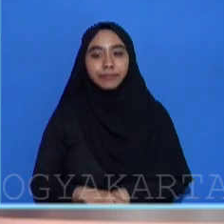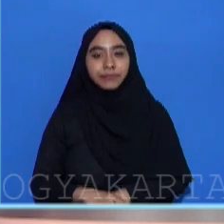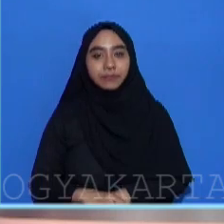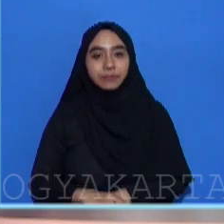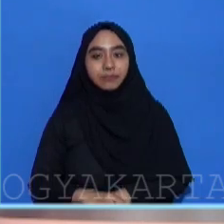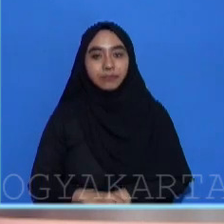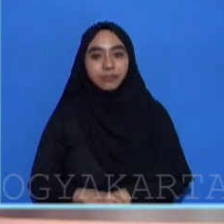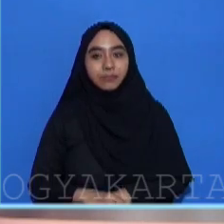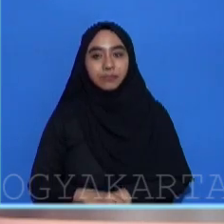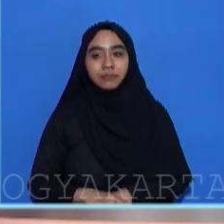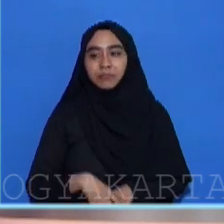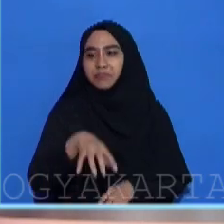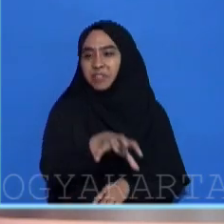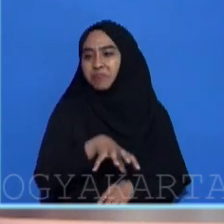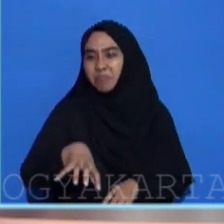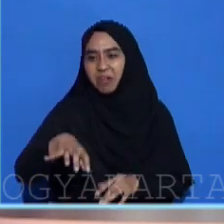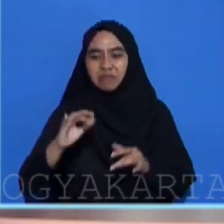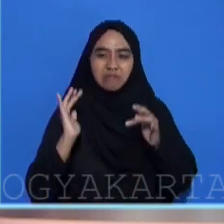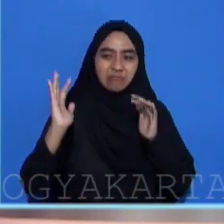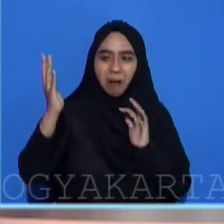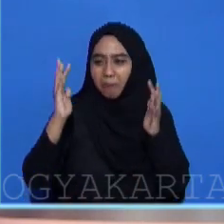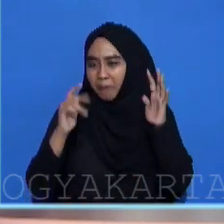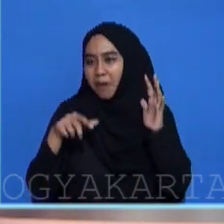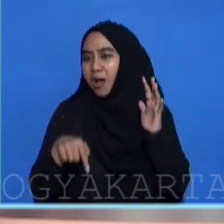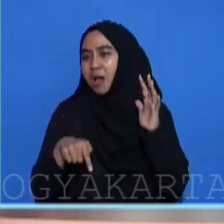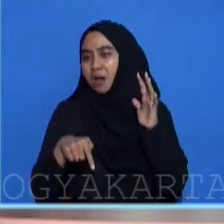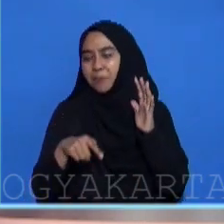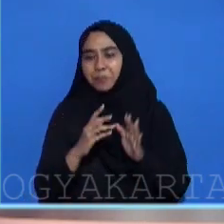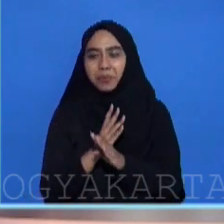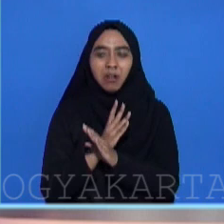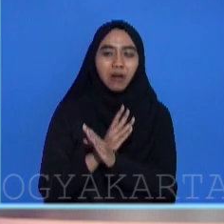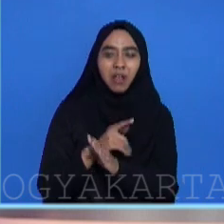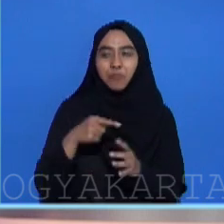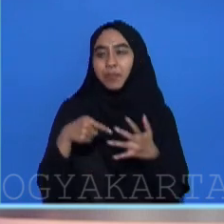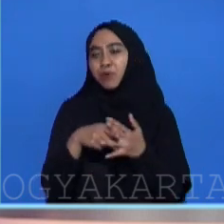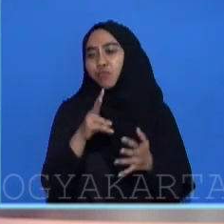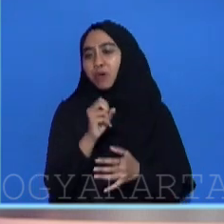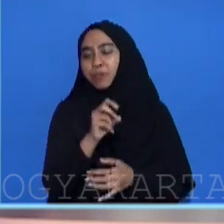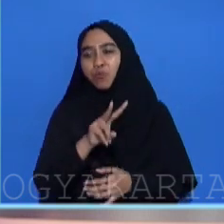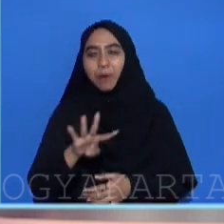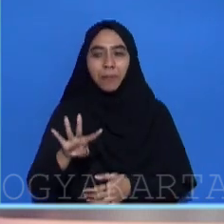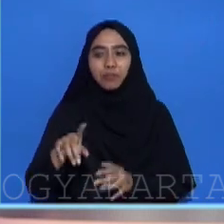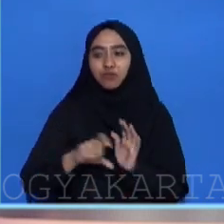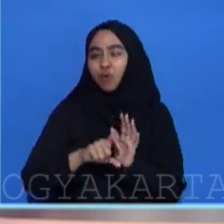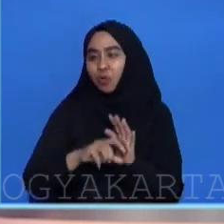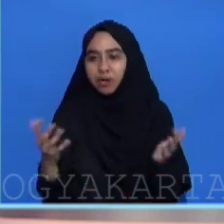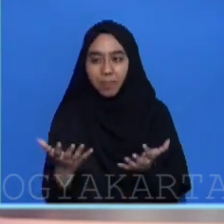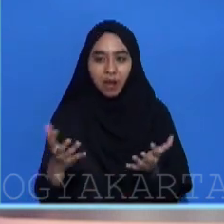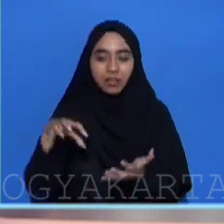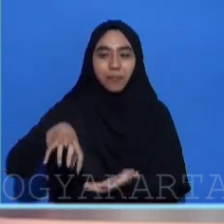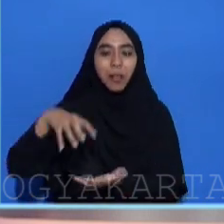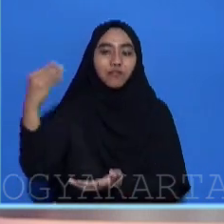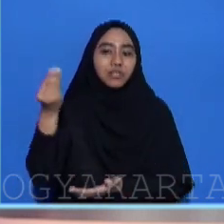sejumlah lokasi keramaian berpotensi rawan terjadinya pelanggaran Pemilu 2024 salah satunya di objek wisata